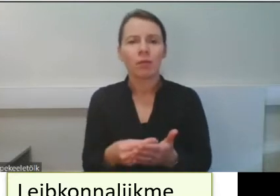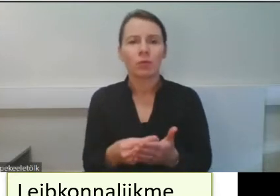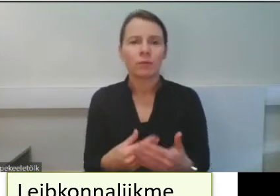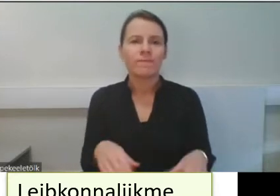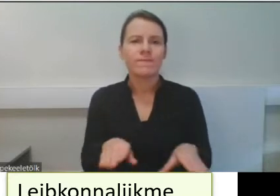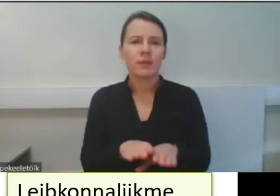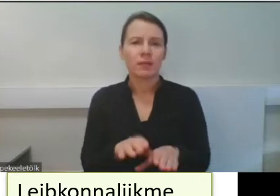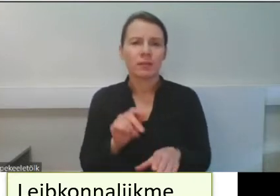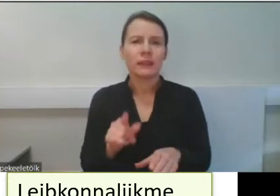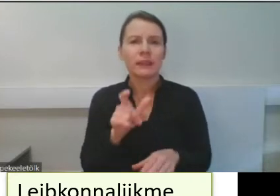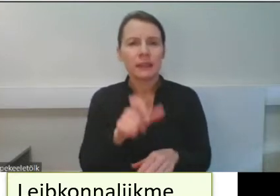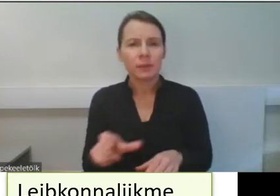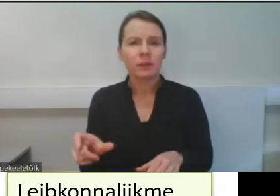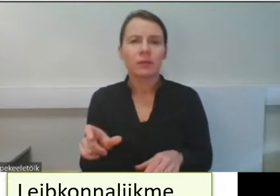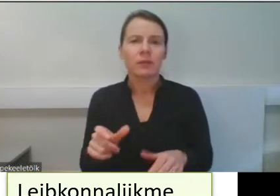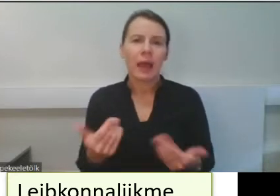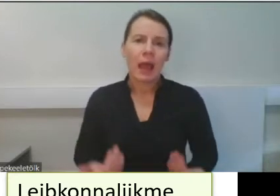muudele asjadele ,